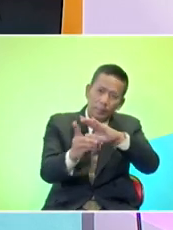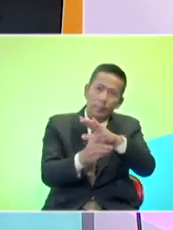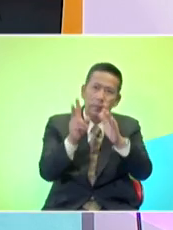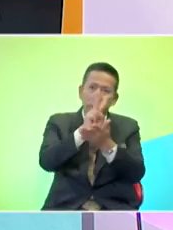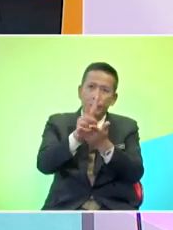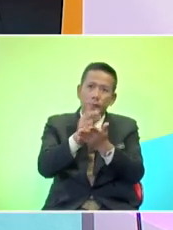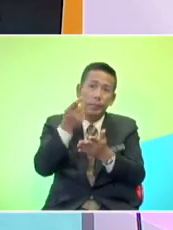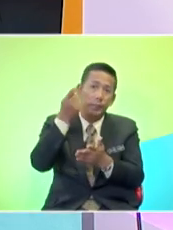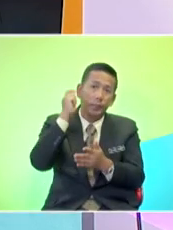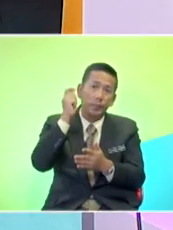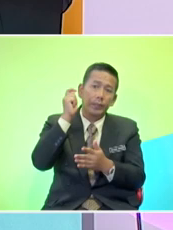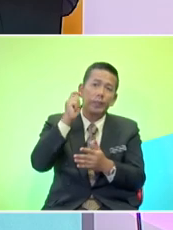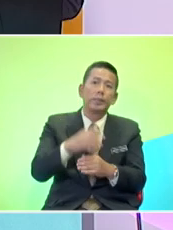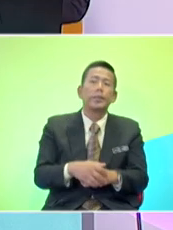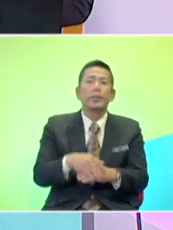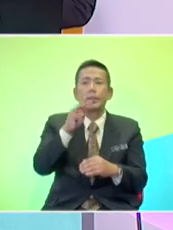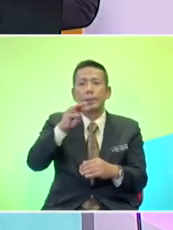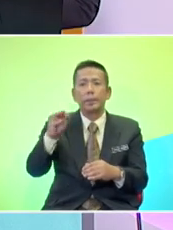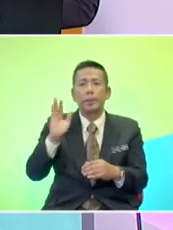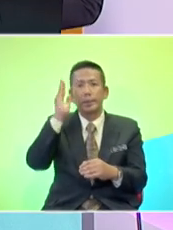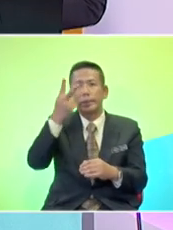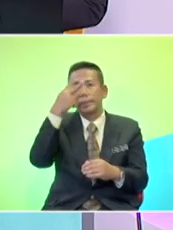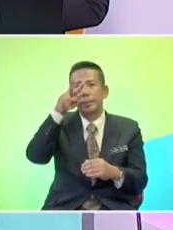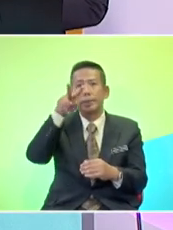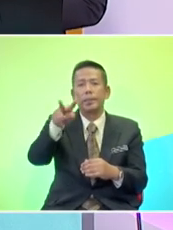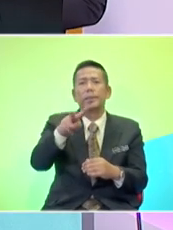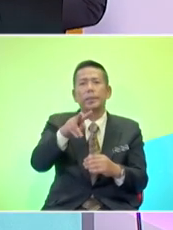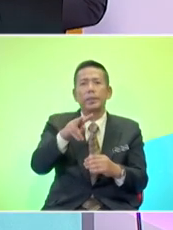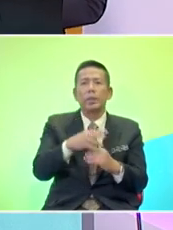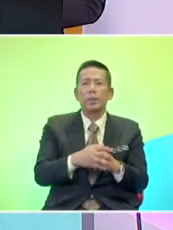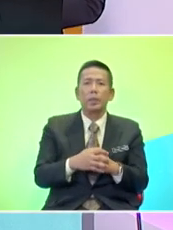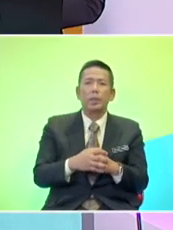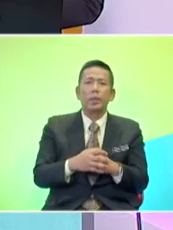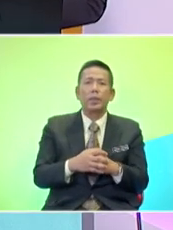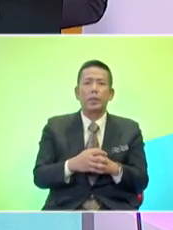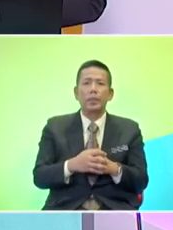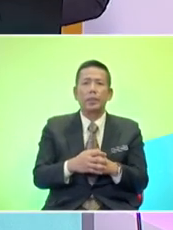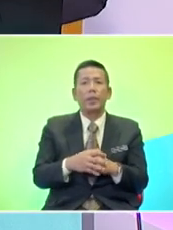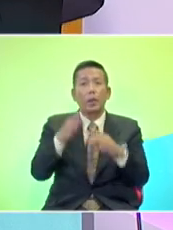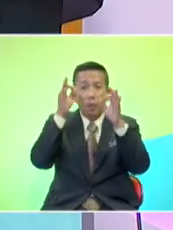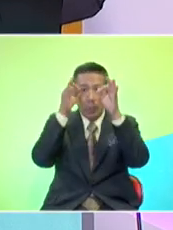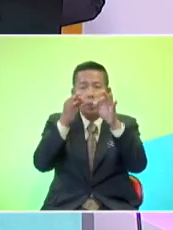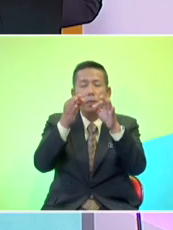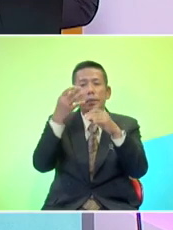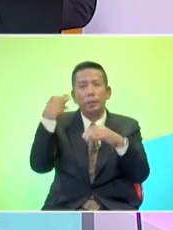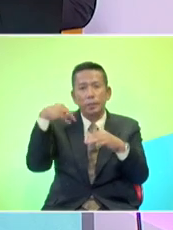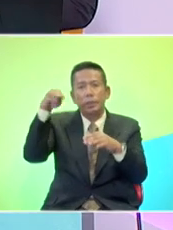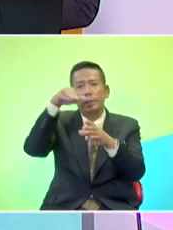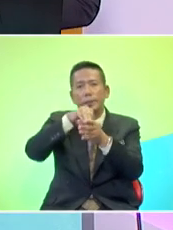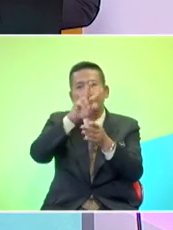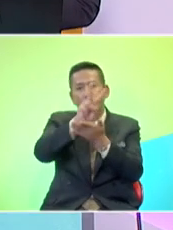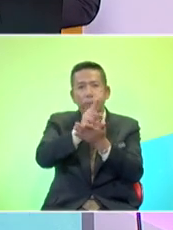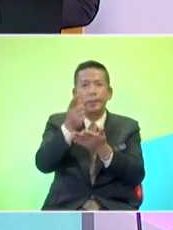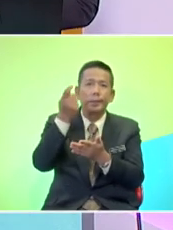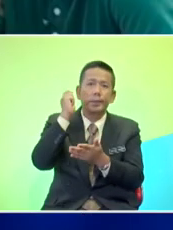tayangkan tadi jadi murid-murid akan melihat sejauh mana fokus mereka dalam tayangan video itu